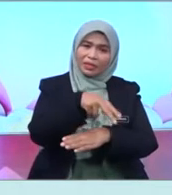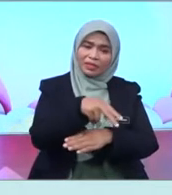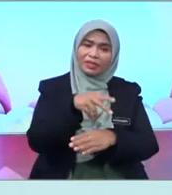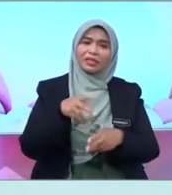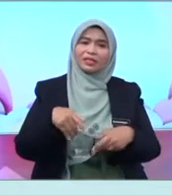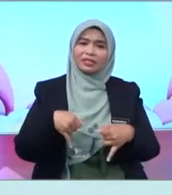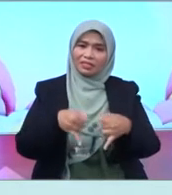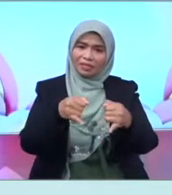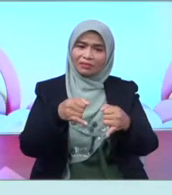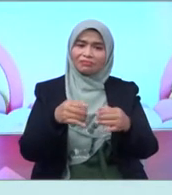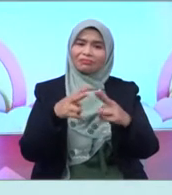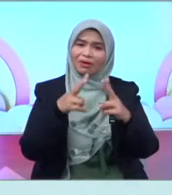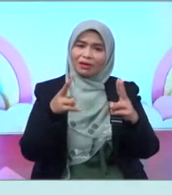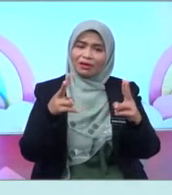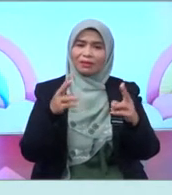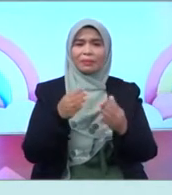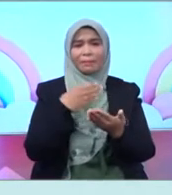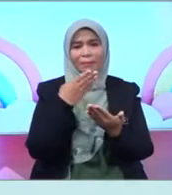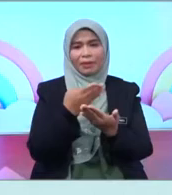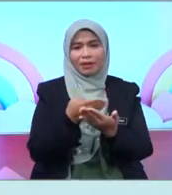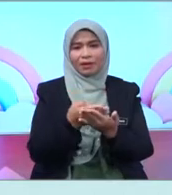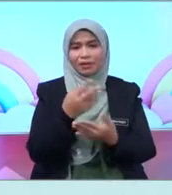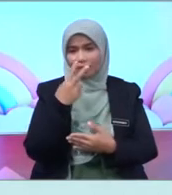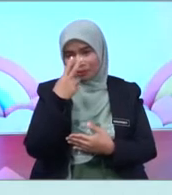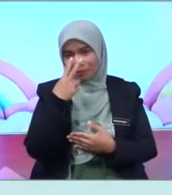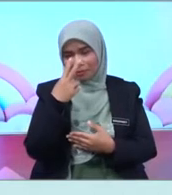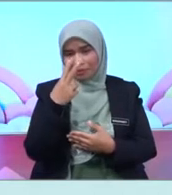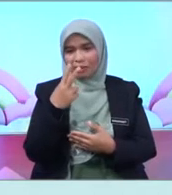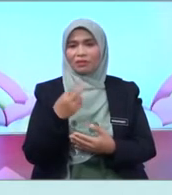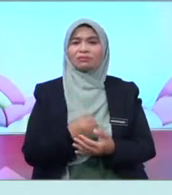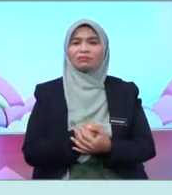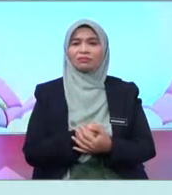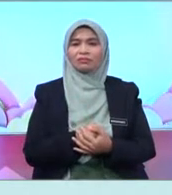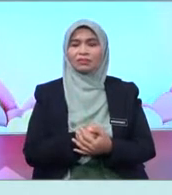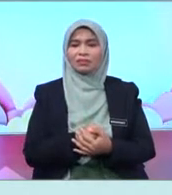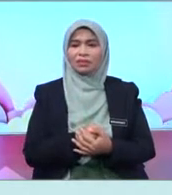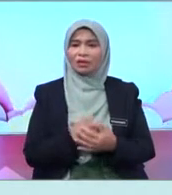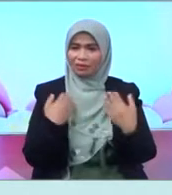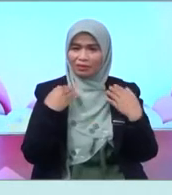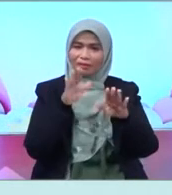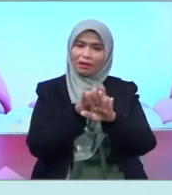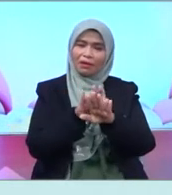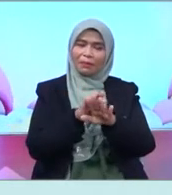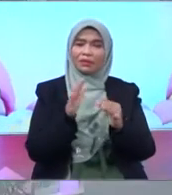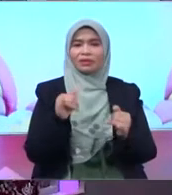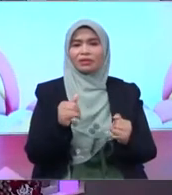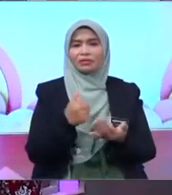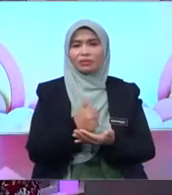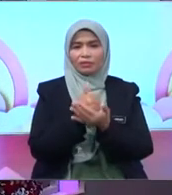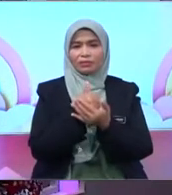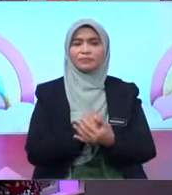tongkat ini sangat baik kayak itu nampak di luar sana Ade ramai yang ama bantu Oke